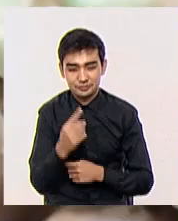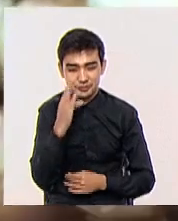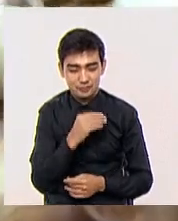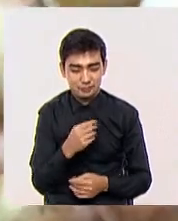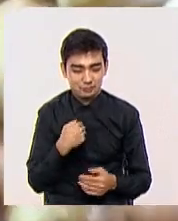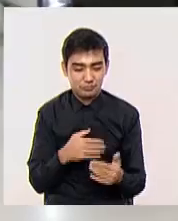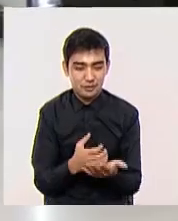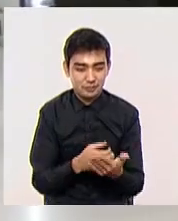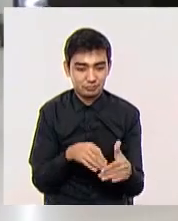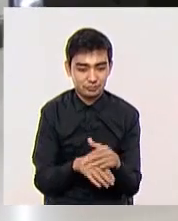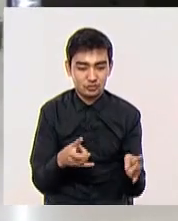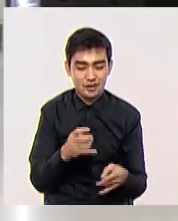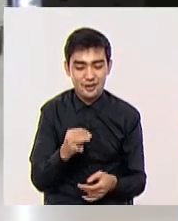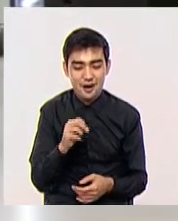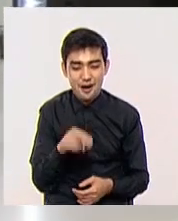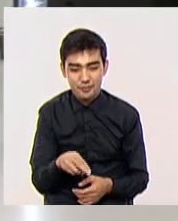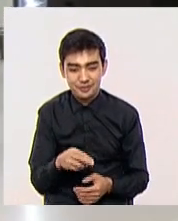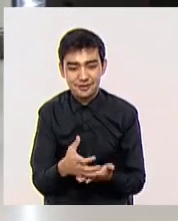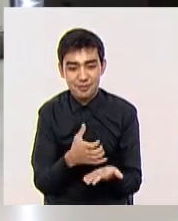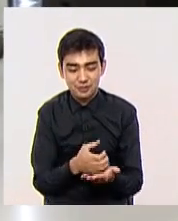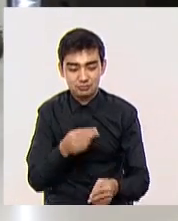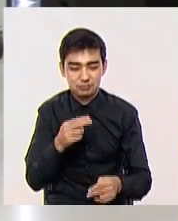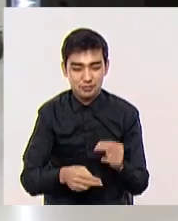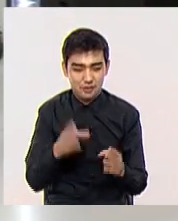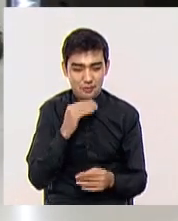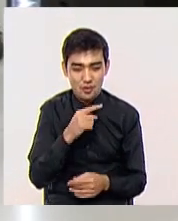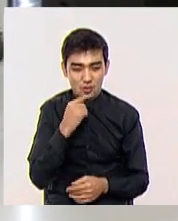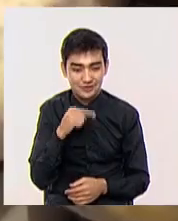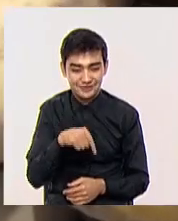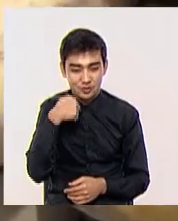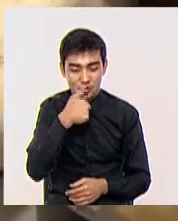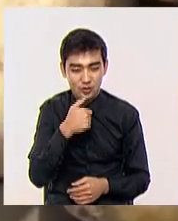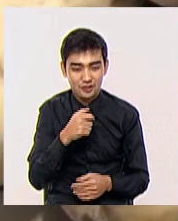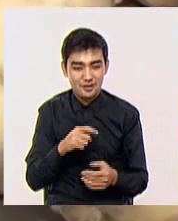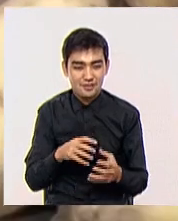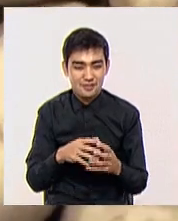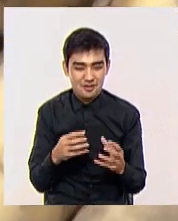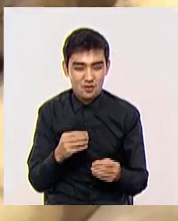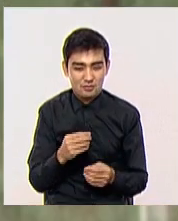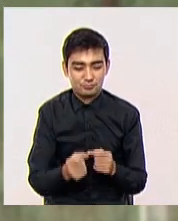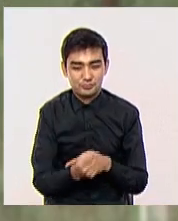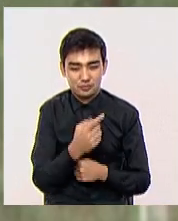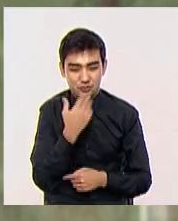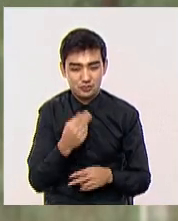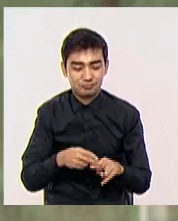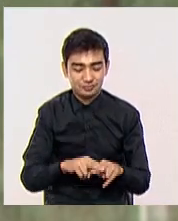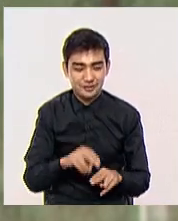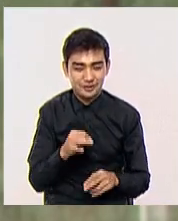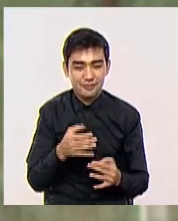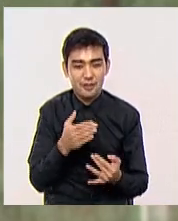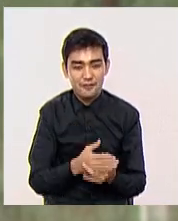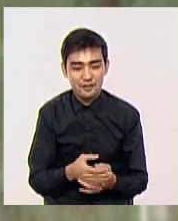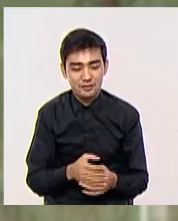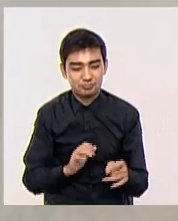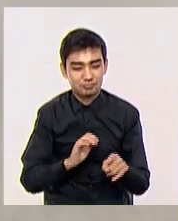возникнуть. Овощеводы опасаются, что к апрелю запасы иссякнут. В России в этом году картошка не уродилась, поэтому значительная доля может уйти